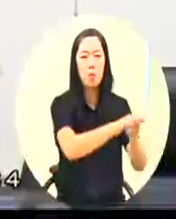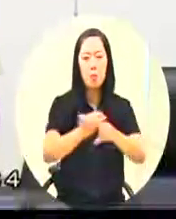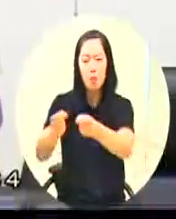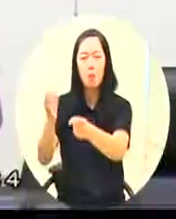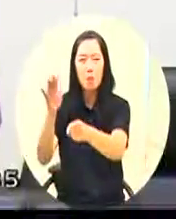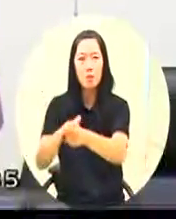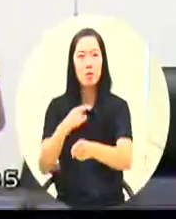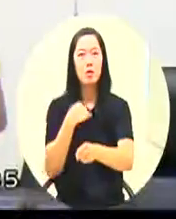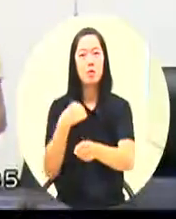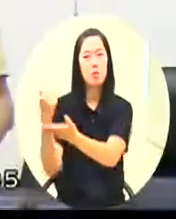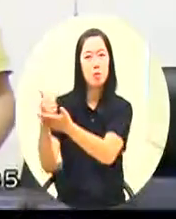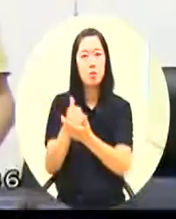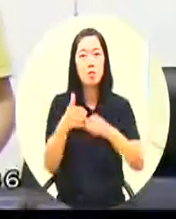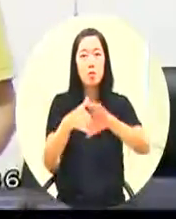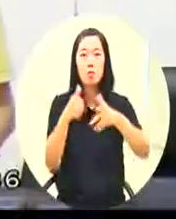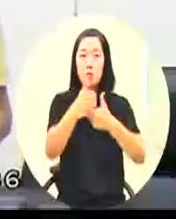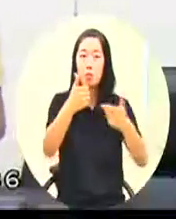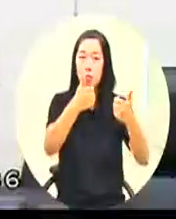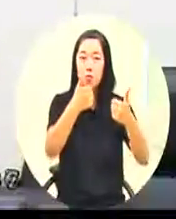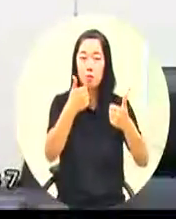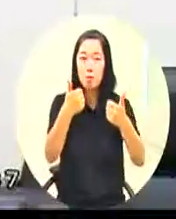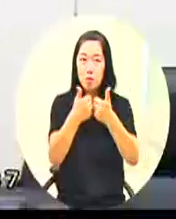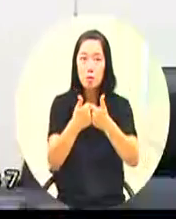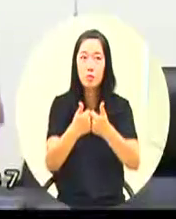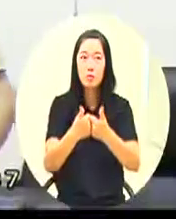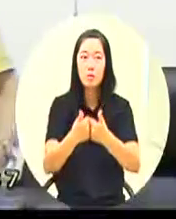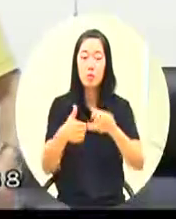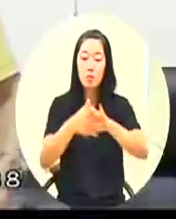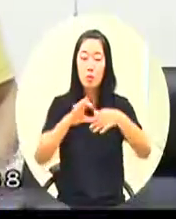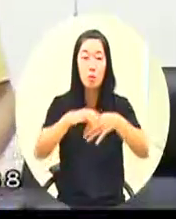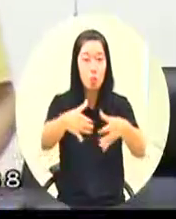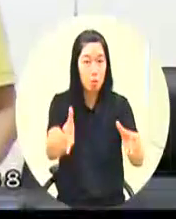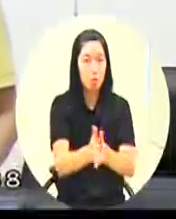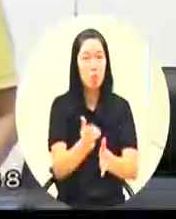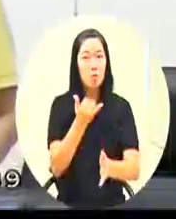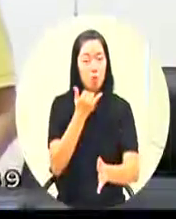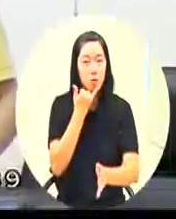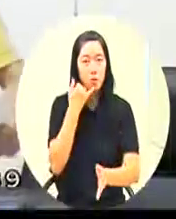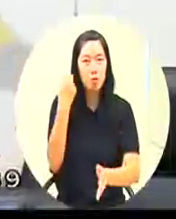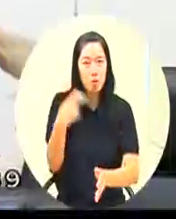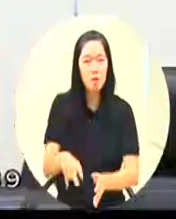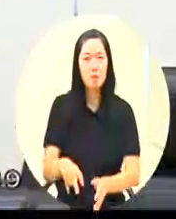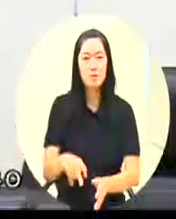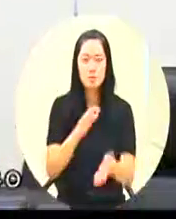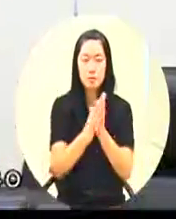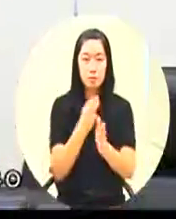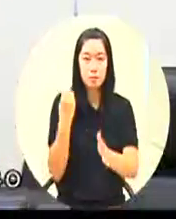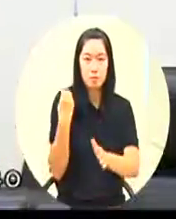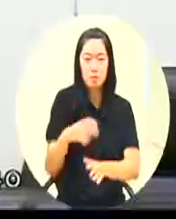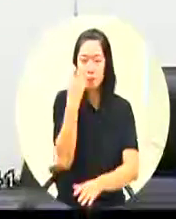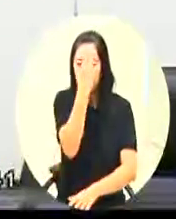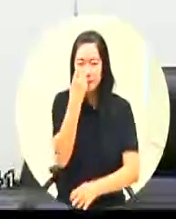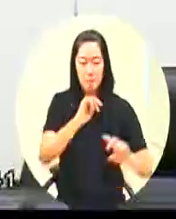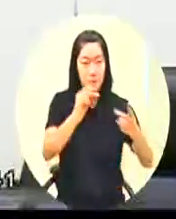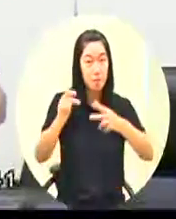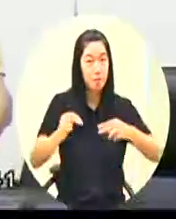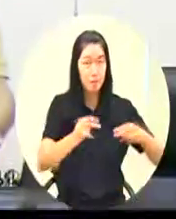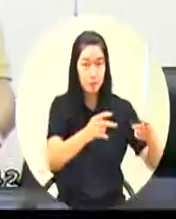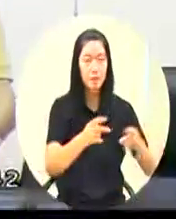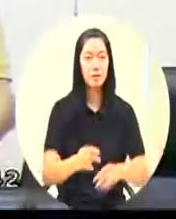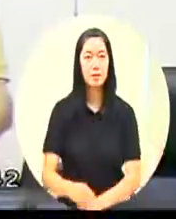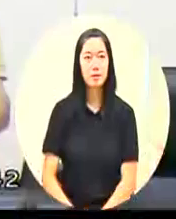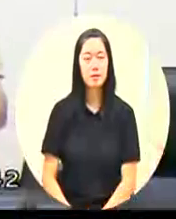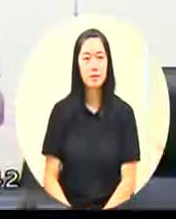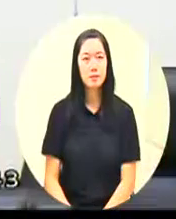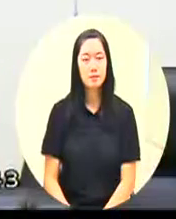文建会的哈，这应该是文化部的啦，现在文化部好好的来重新检测，全面的检修哦，这个跟你具